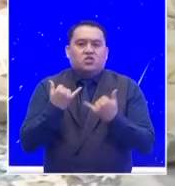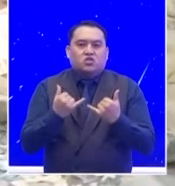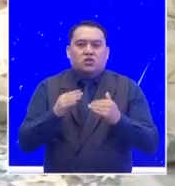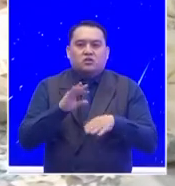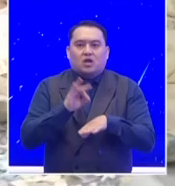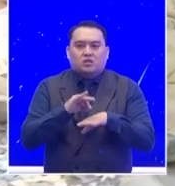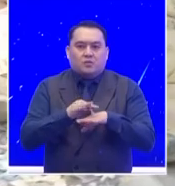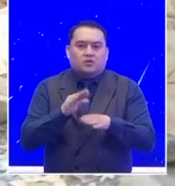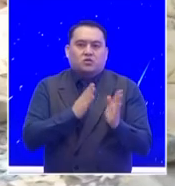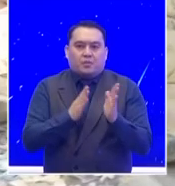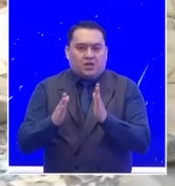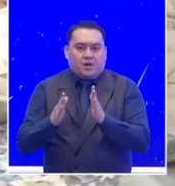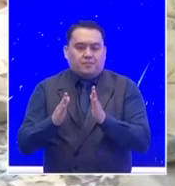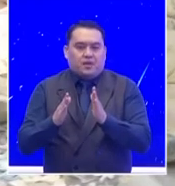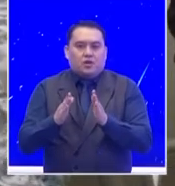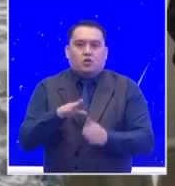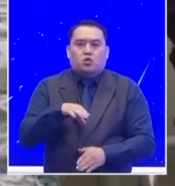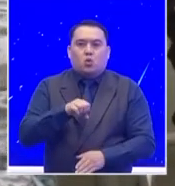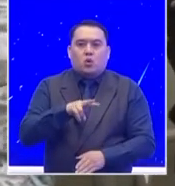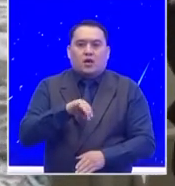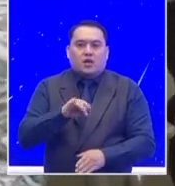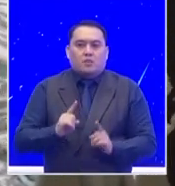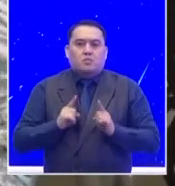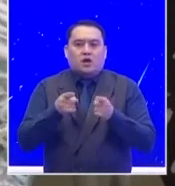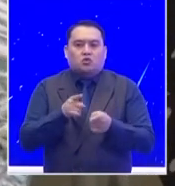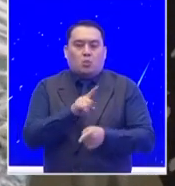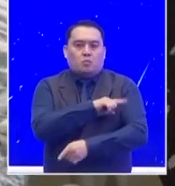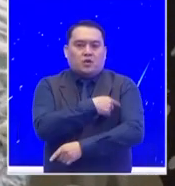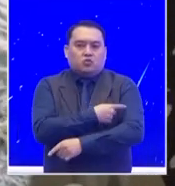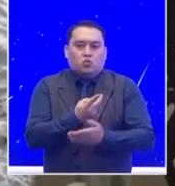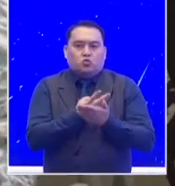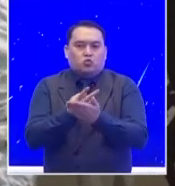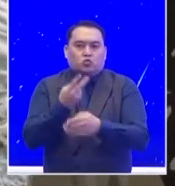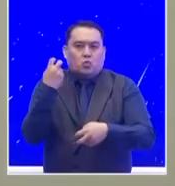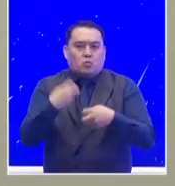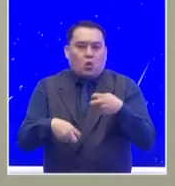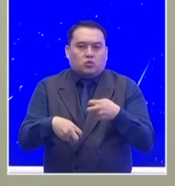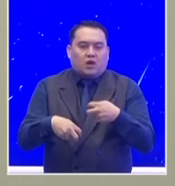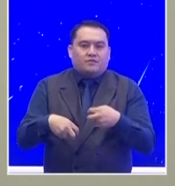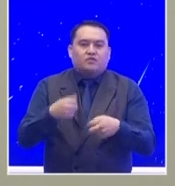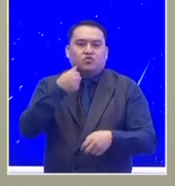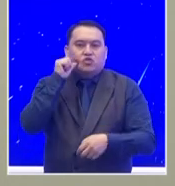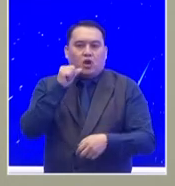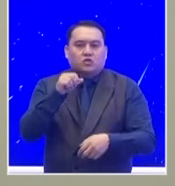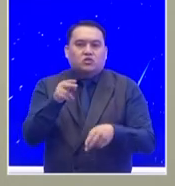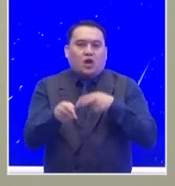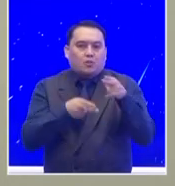состояние оценивается как стабильное. Толеген Курдашбаев поступил в медучреждение со сложным переломом бедра. Вчера